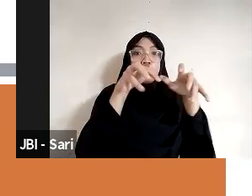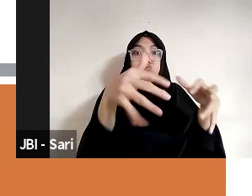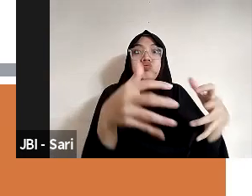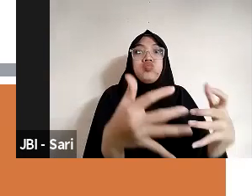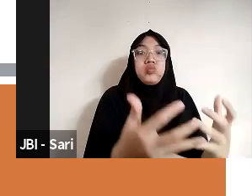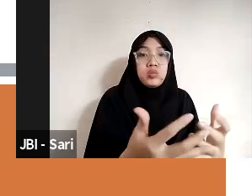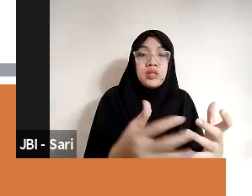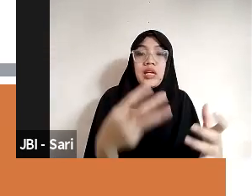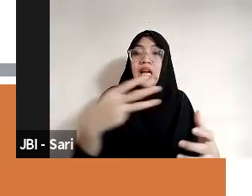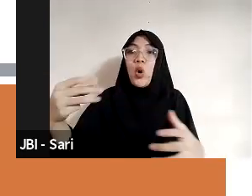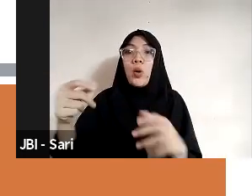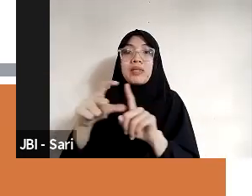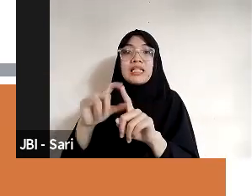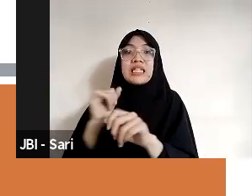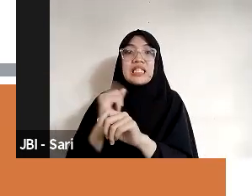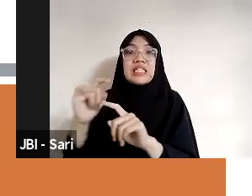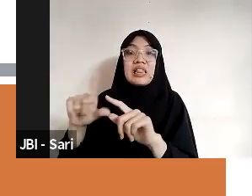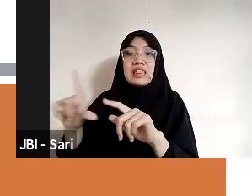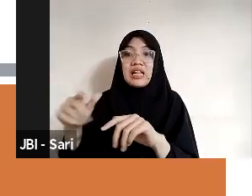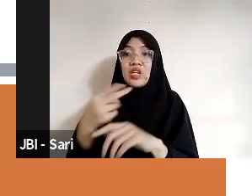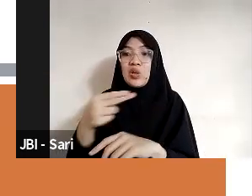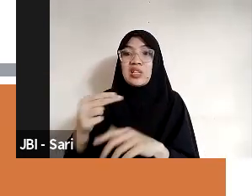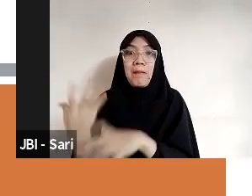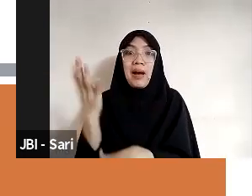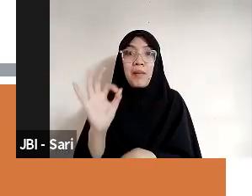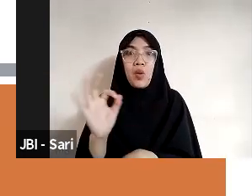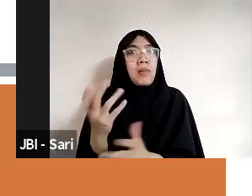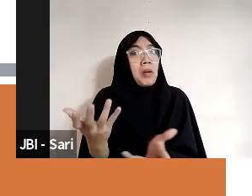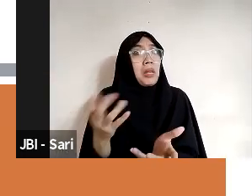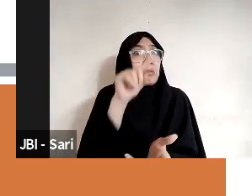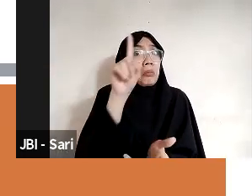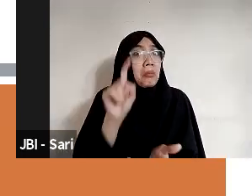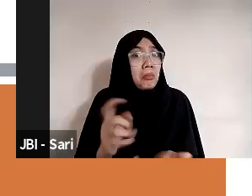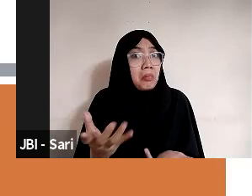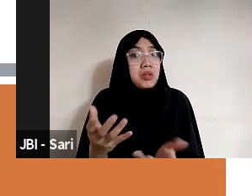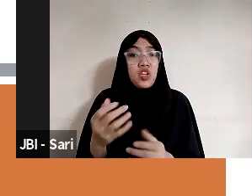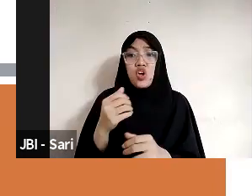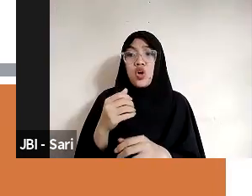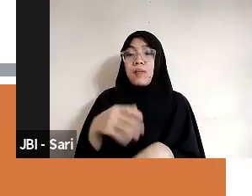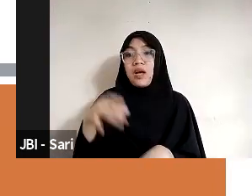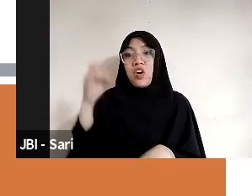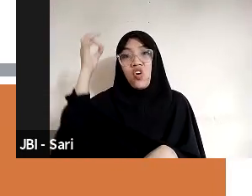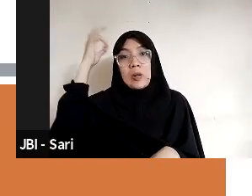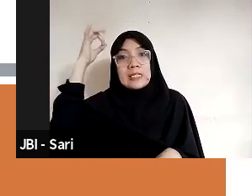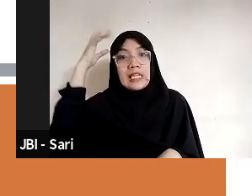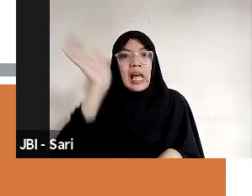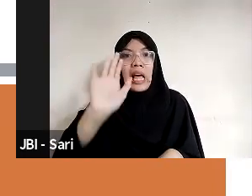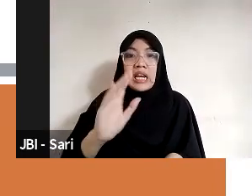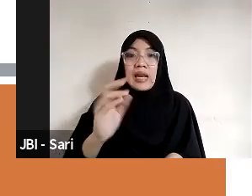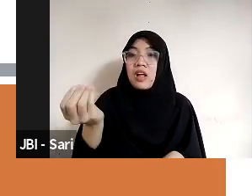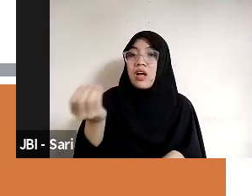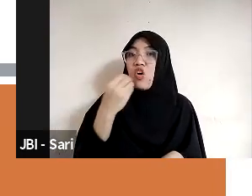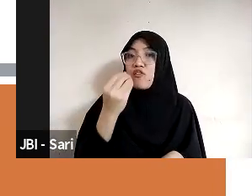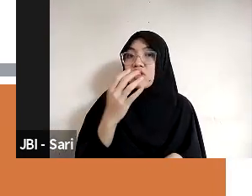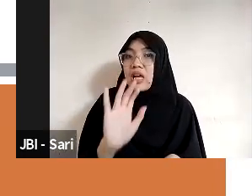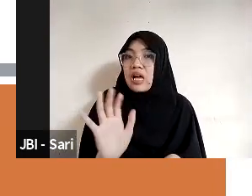ekonomi digital belum berkembang di Indonesia, nggak ada Gojek, nggak ada GoFood, dan juga tidak ada